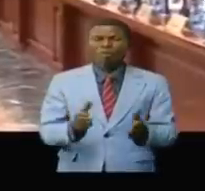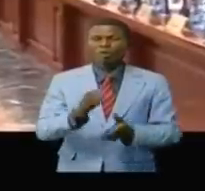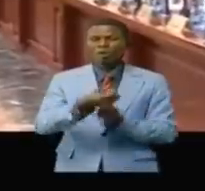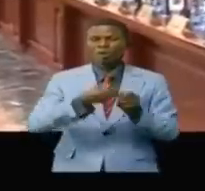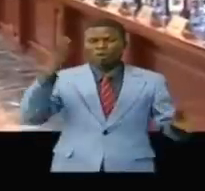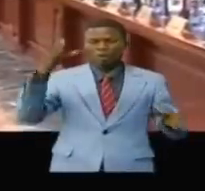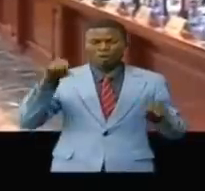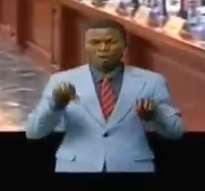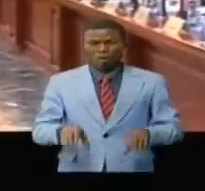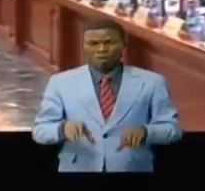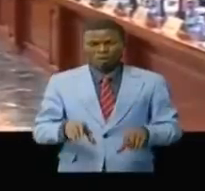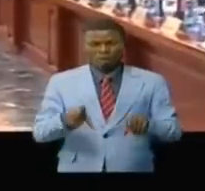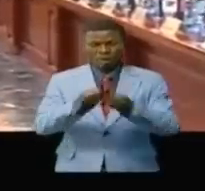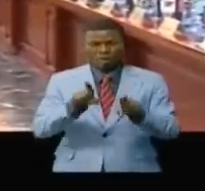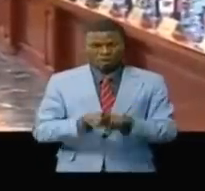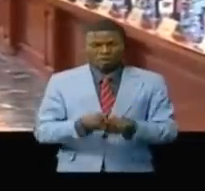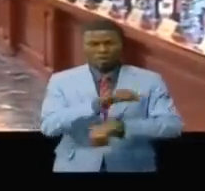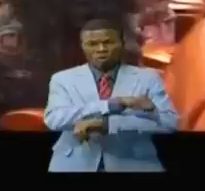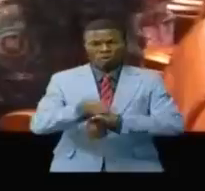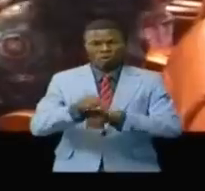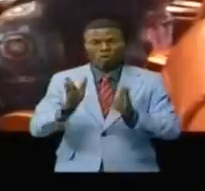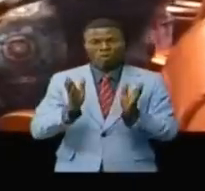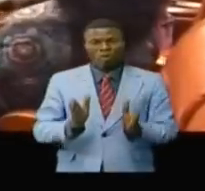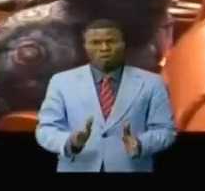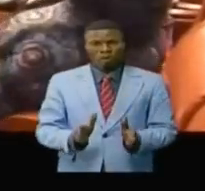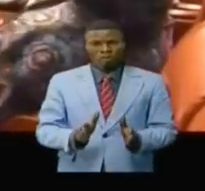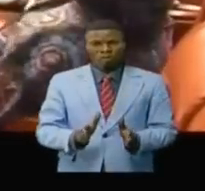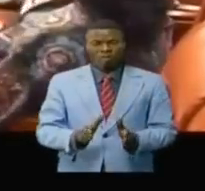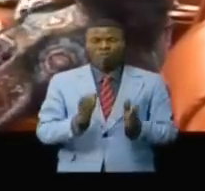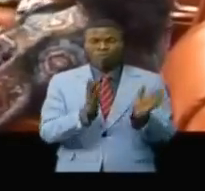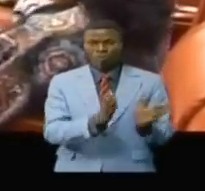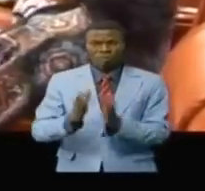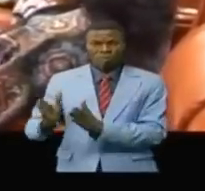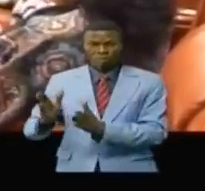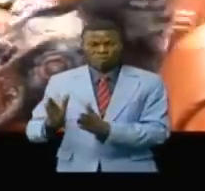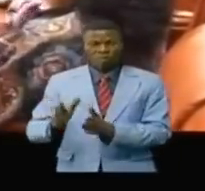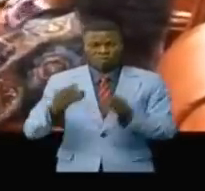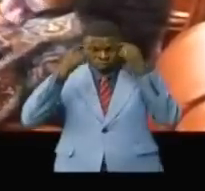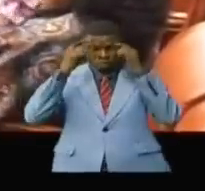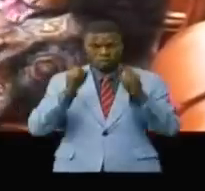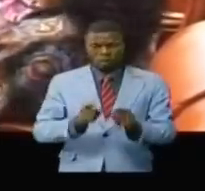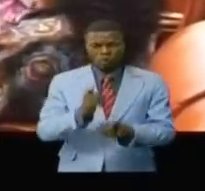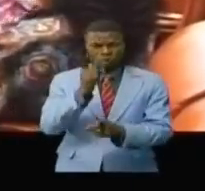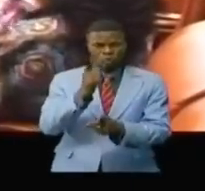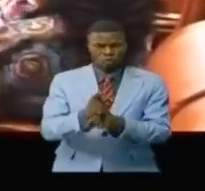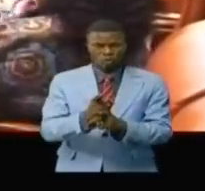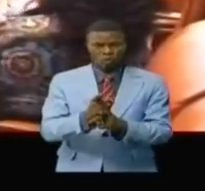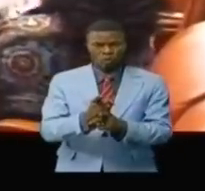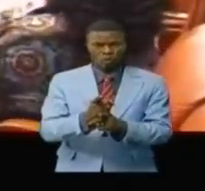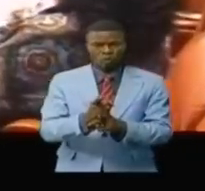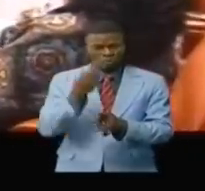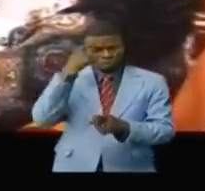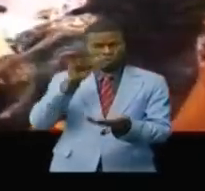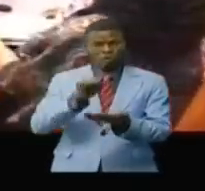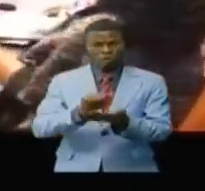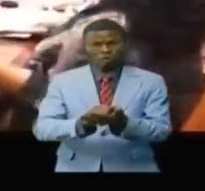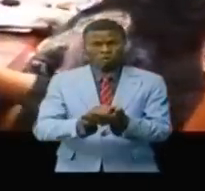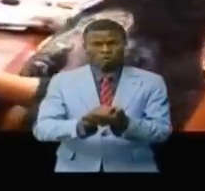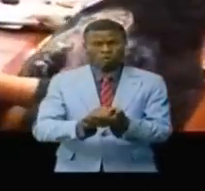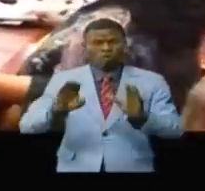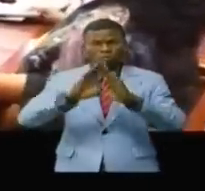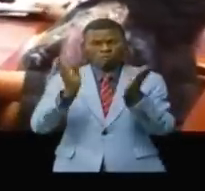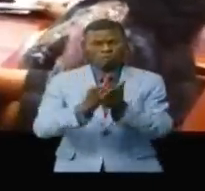patrimoine public, en s'y compris son administration, sa disposition par des mesures strictes. À cet effet,